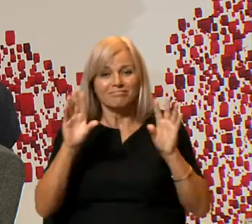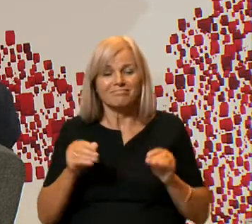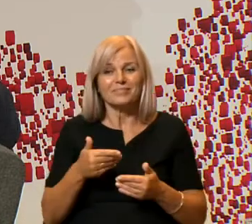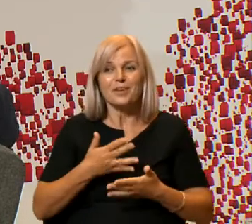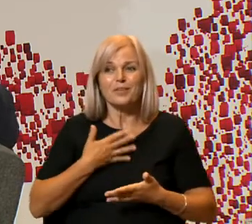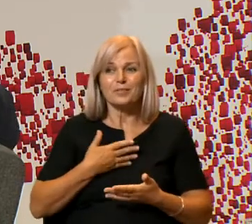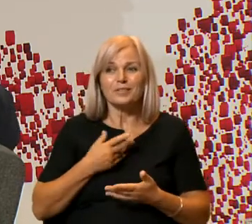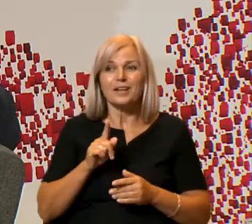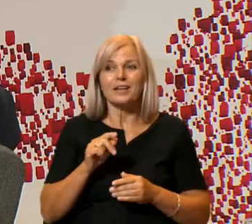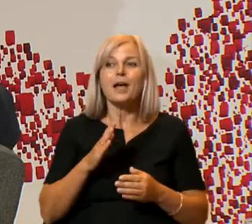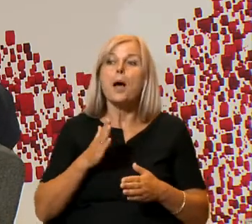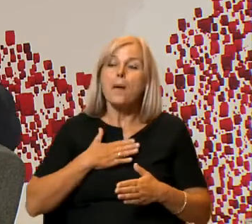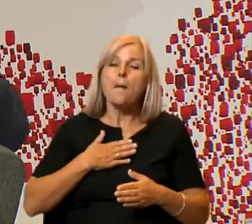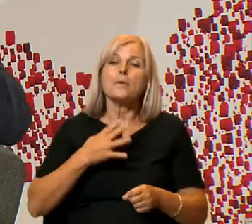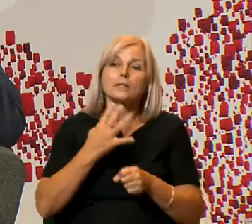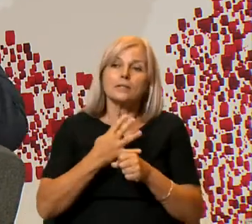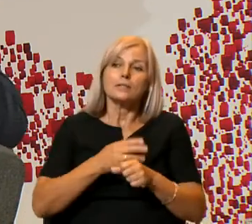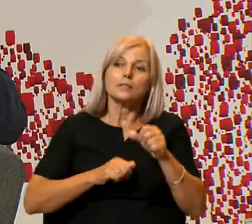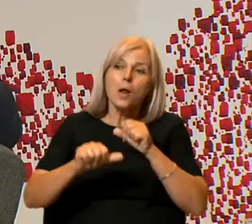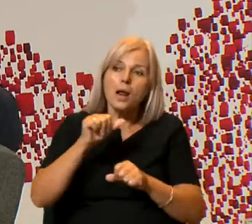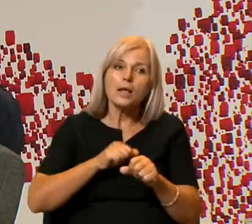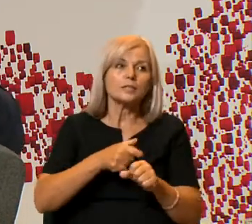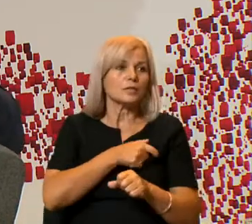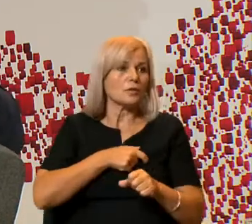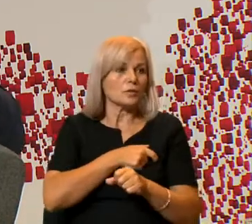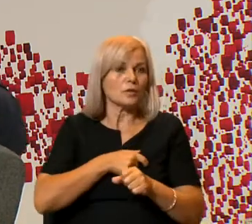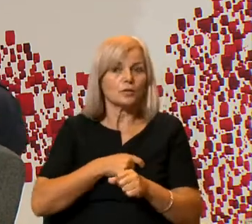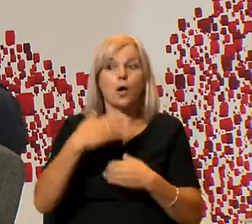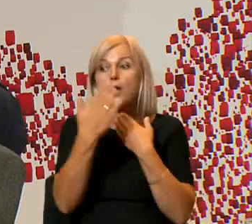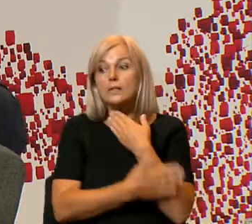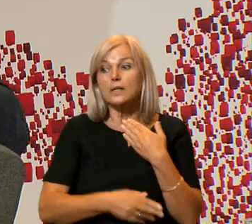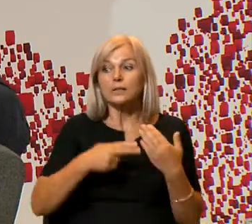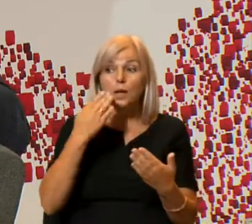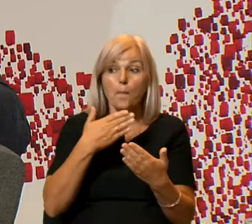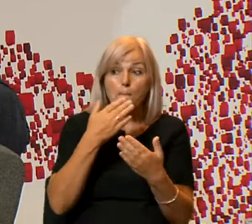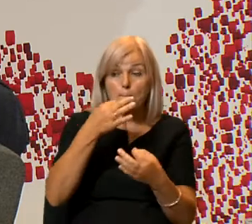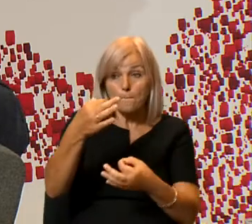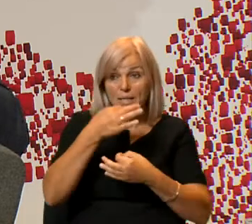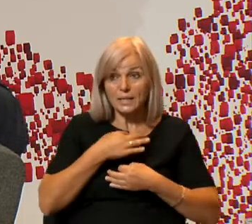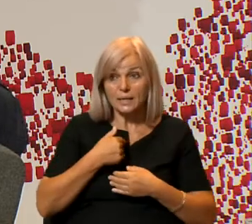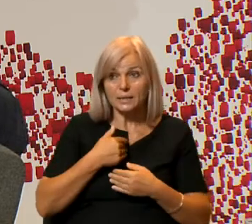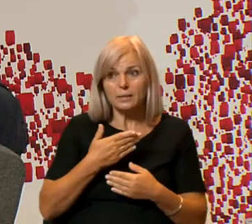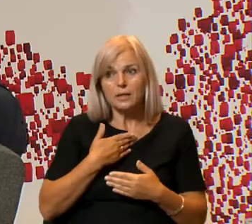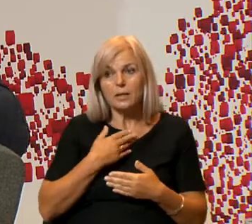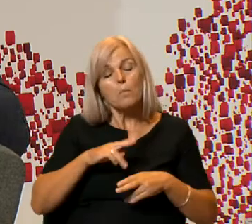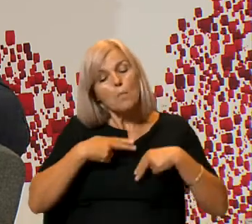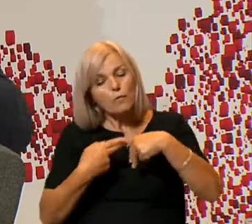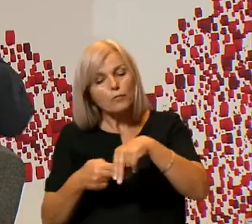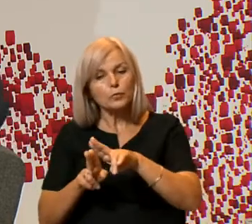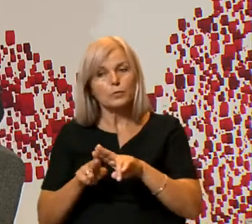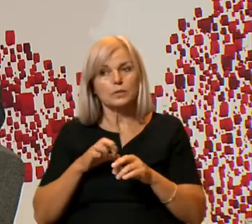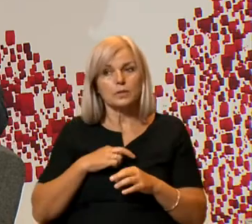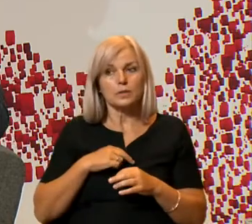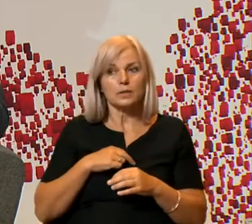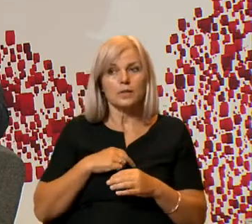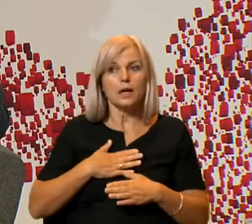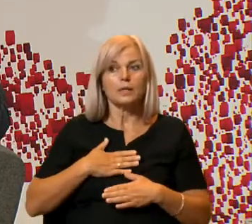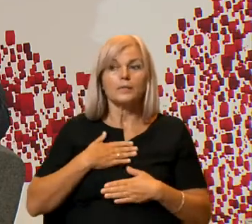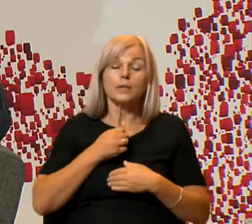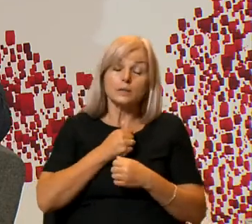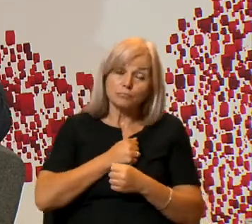Ale mamy 40-lecie Solidarności, więc w moim ostatnim pytaniu bardzo chętnie wrócę jeszcze trochę nostalgicznie i pewnie jest to bardzo